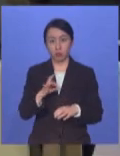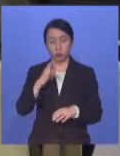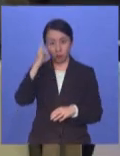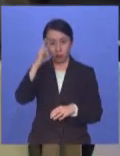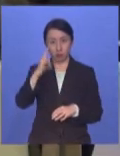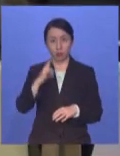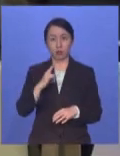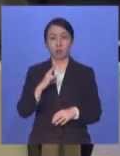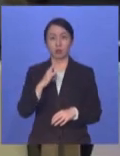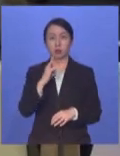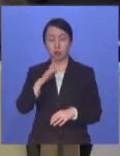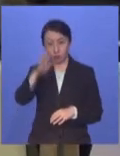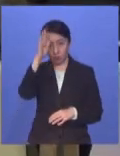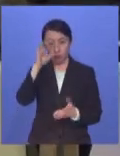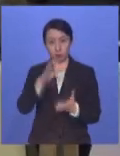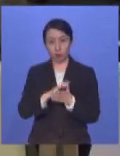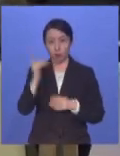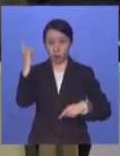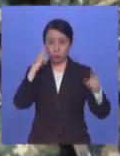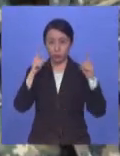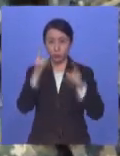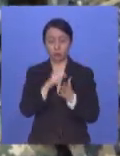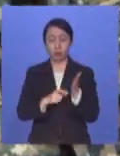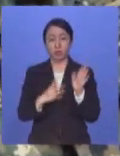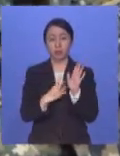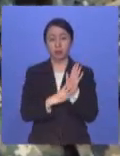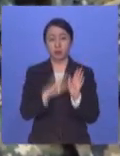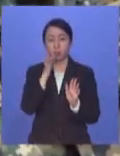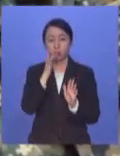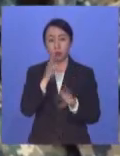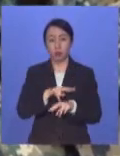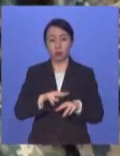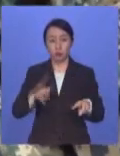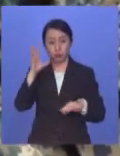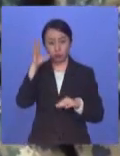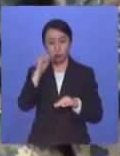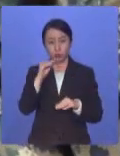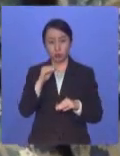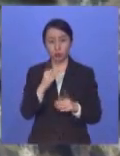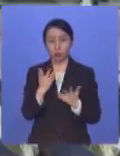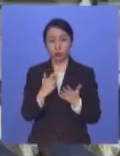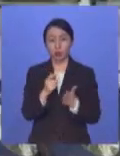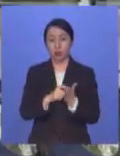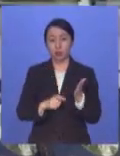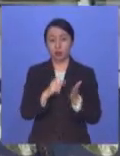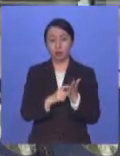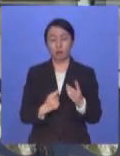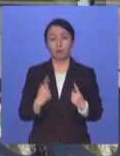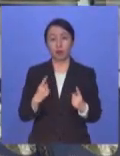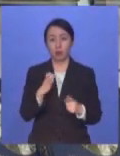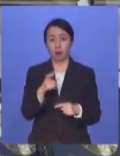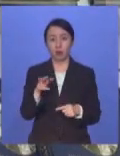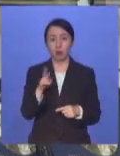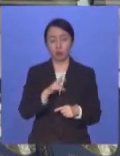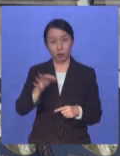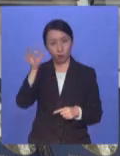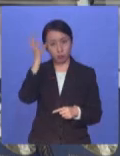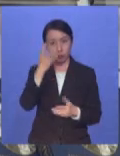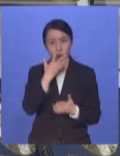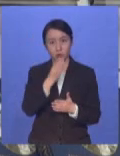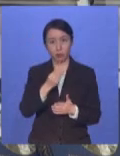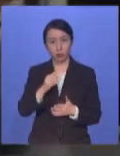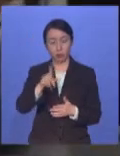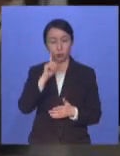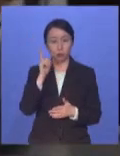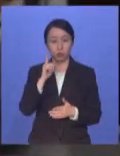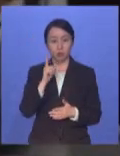Республики Казахстан. Парень знаком с творчеством поэта с 9 лет. На литературном вечере он зачитал произведение великого Абая «Помнишь ли ты свою